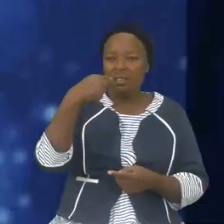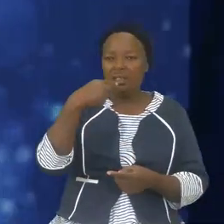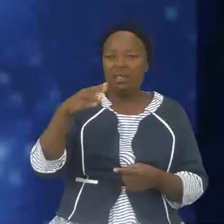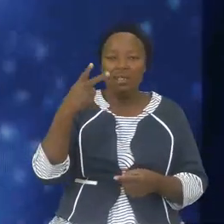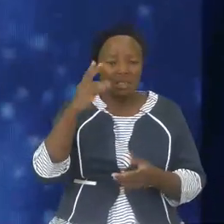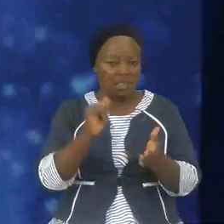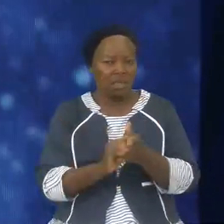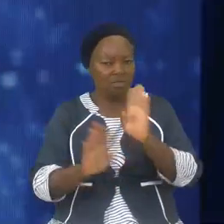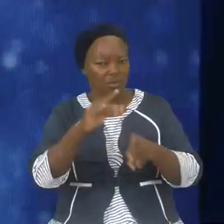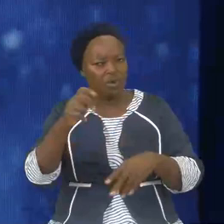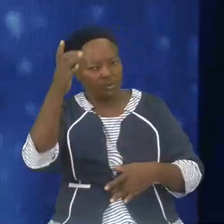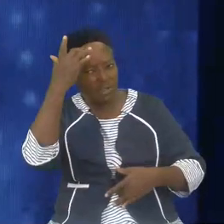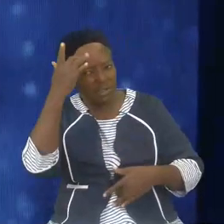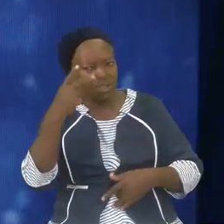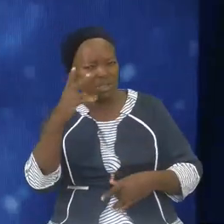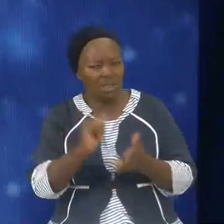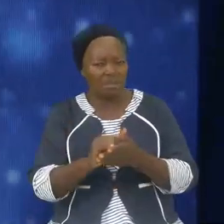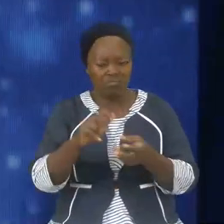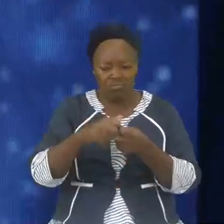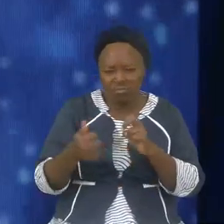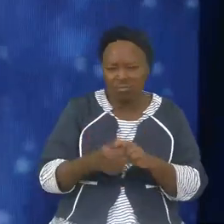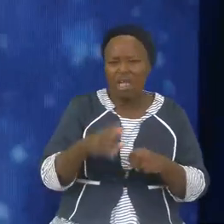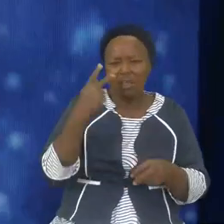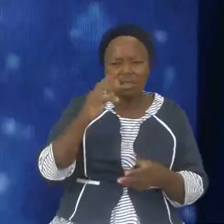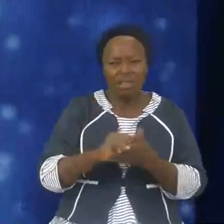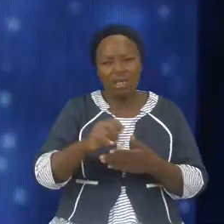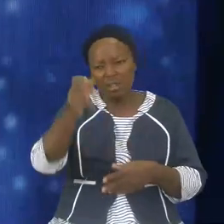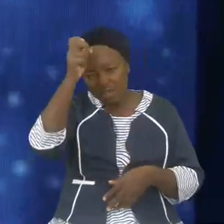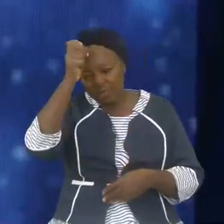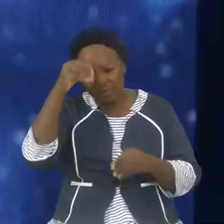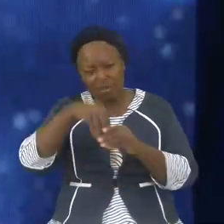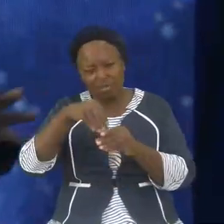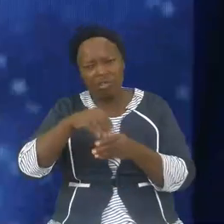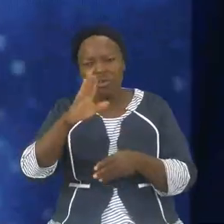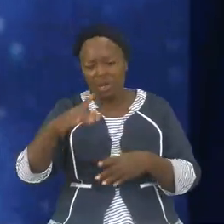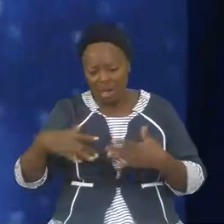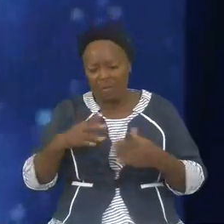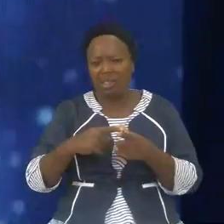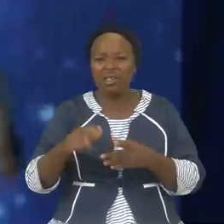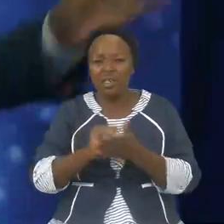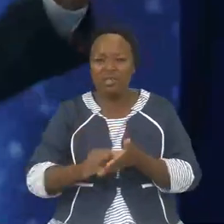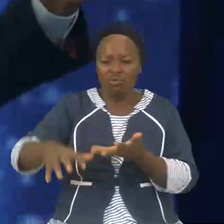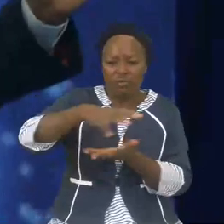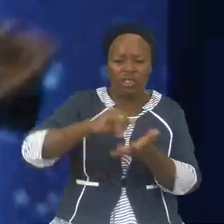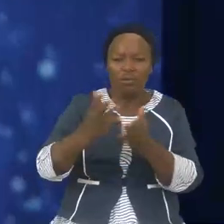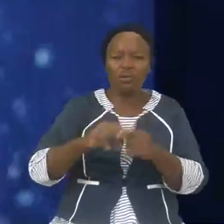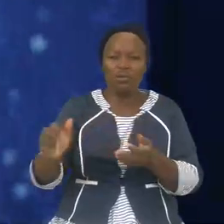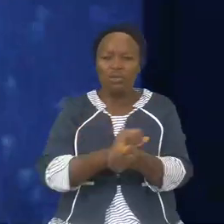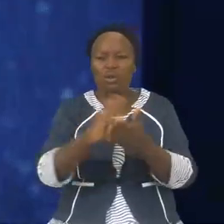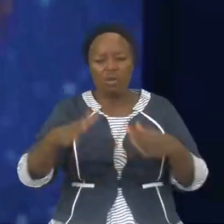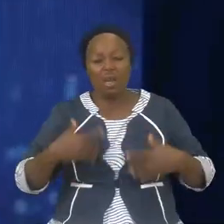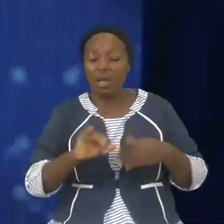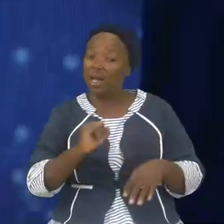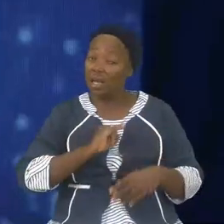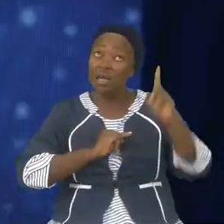voyons, le problème de maladie là, le traumatisme de démonisation, la confusion là qui veut détruire ta vie, que je